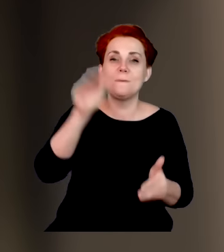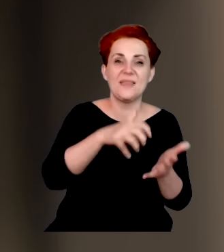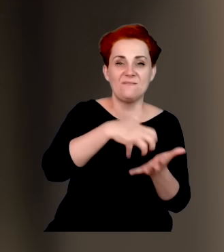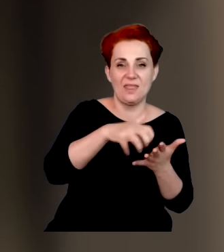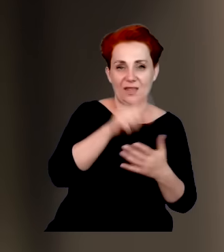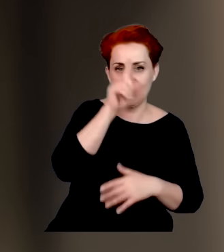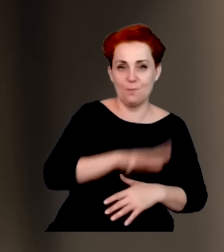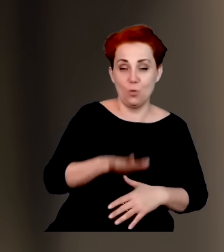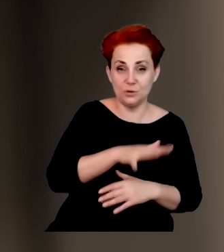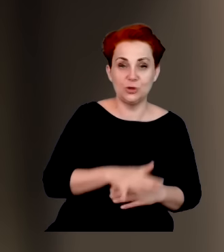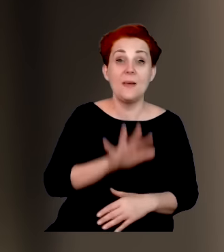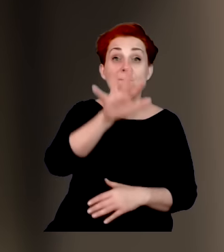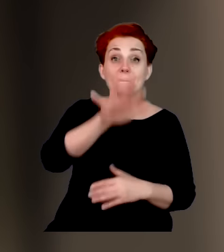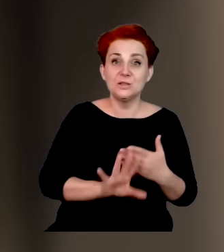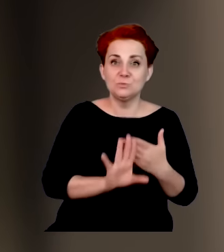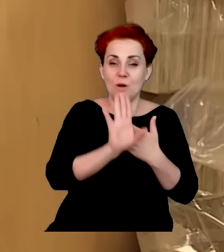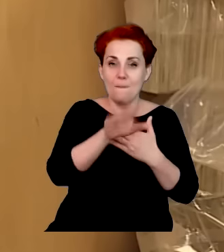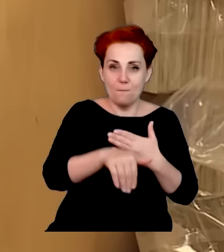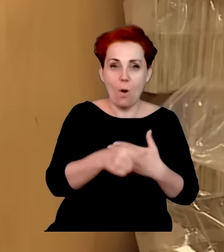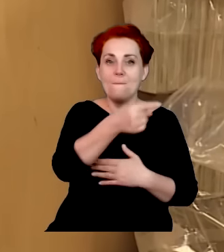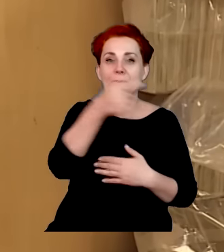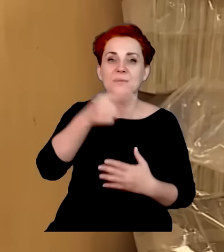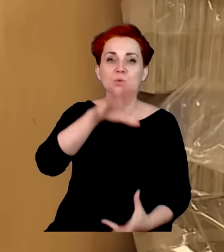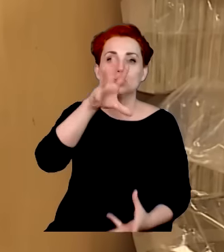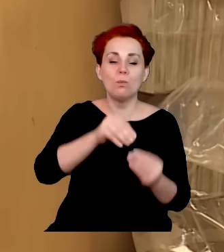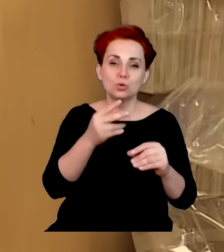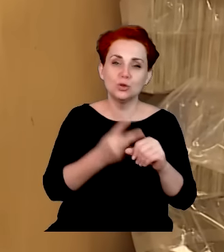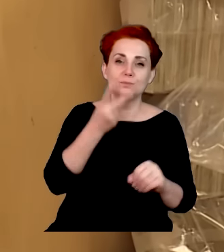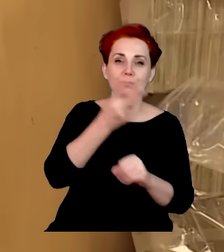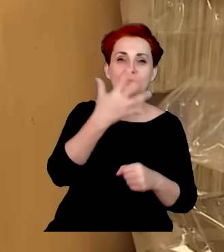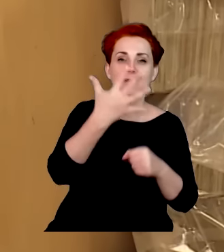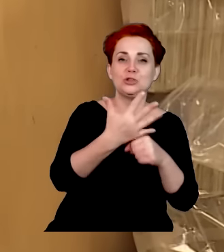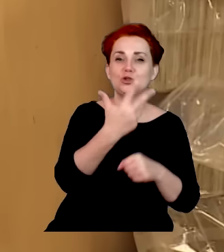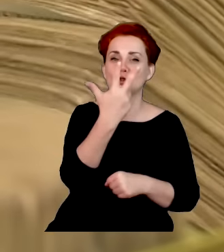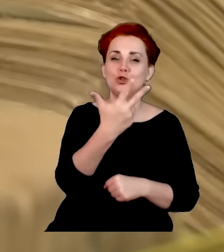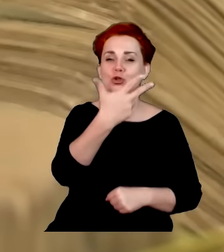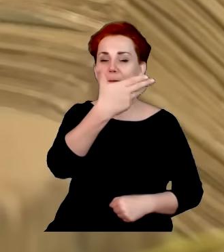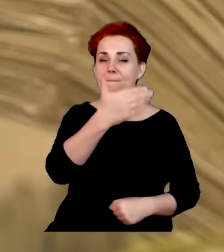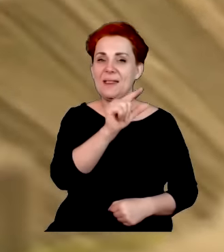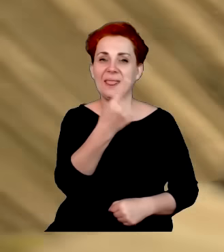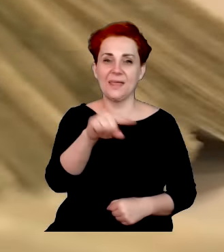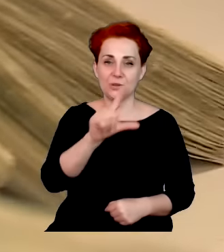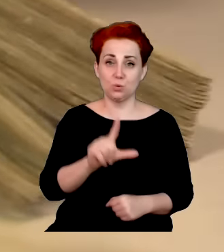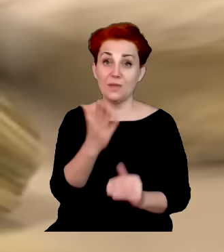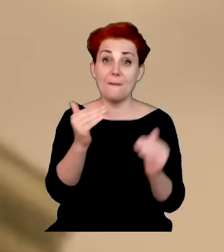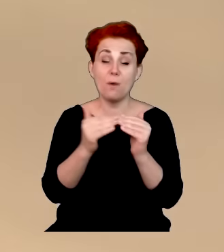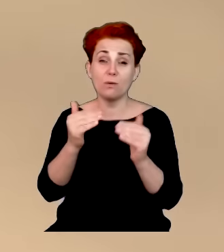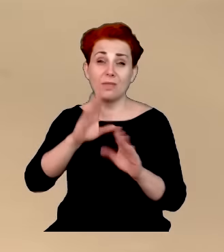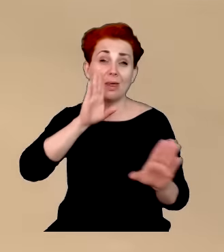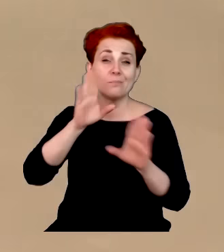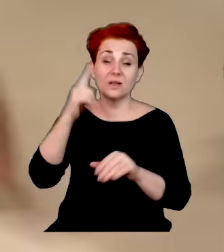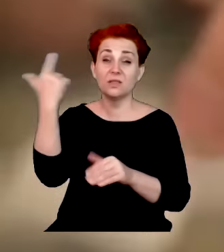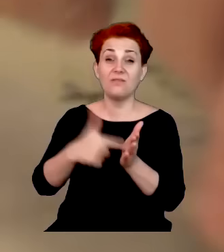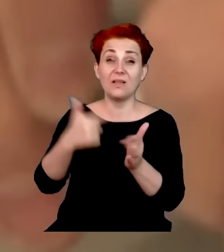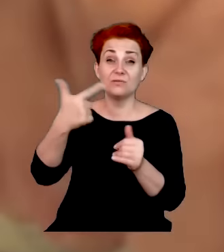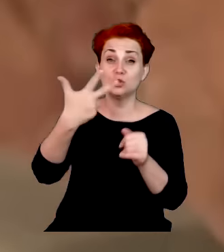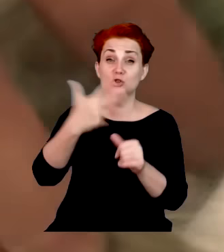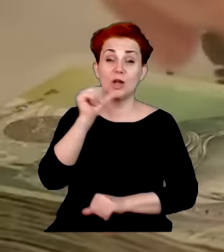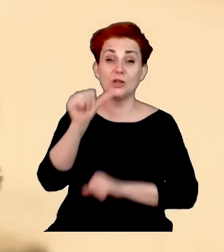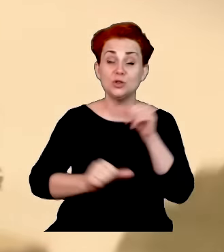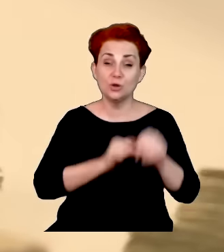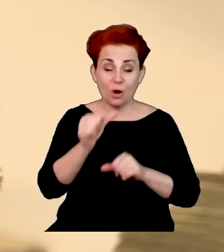5 miesiącach tego roku deficyt budżetowy przekroczył 53 miliardy złotych. Dla porównania, w tym samym okresie 2023 roku